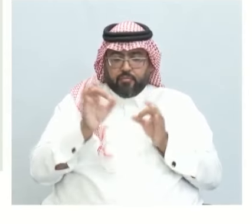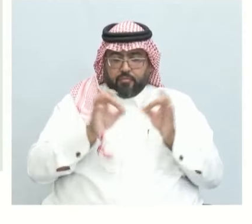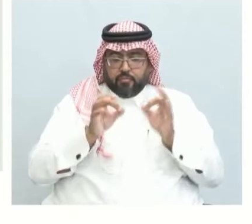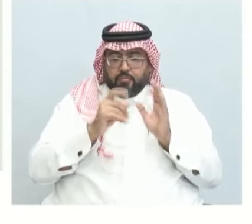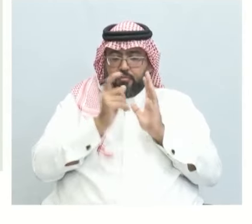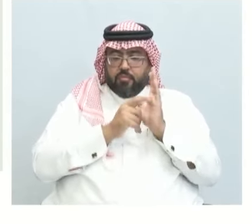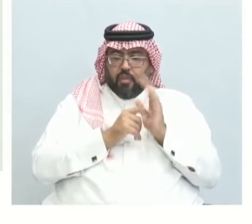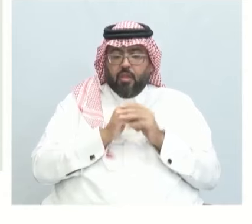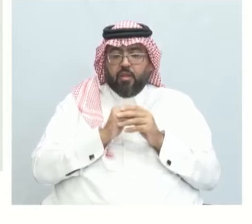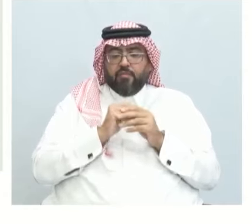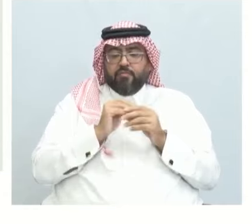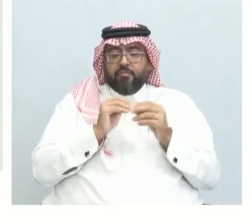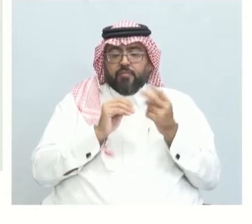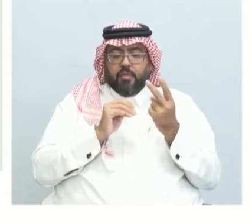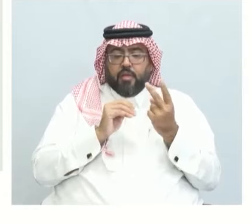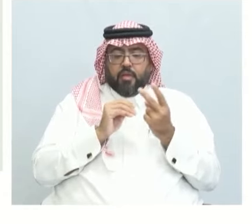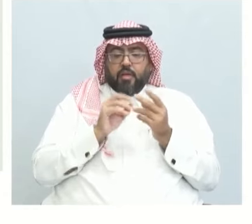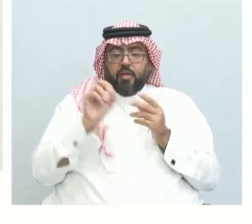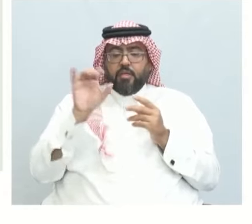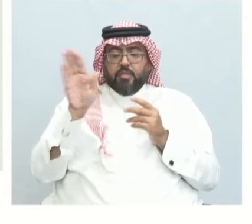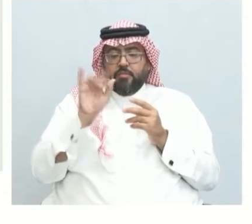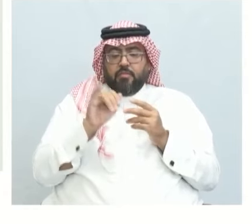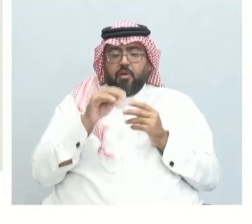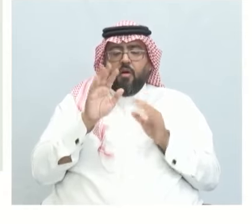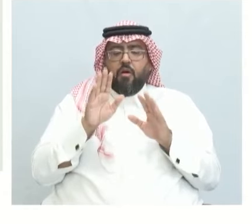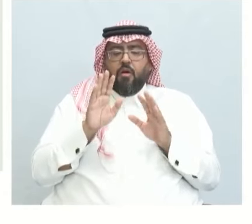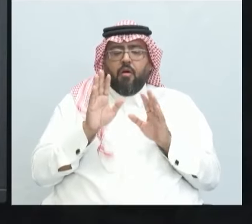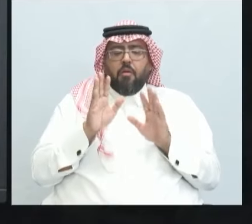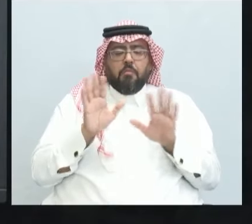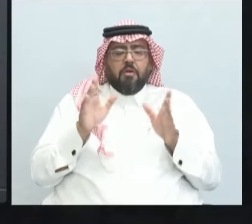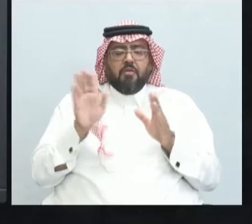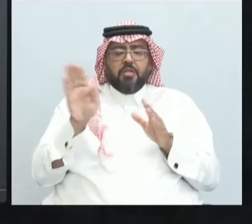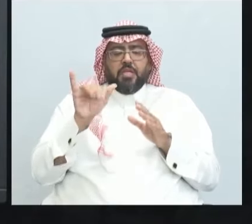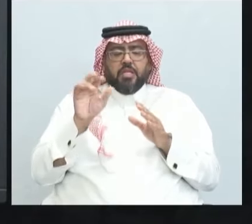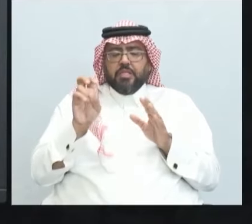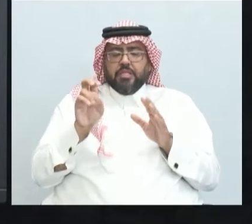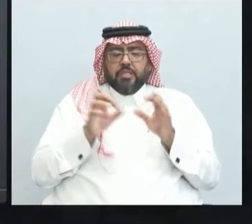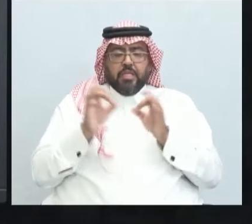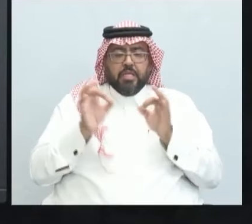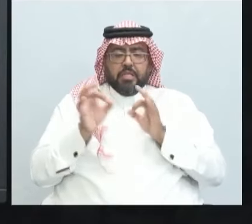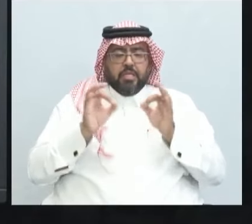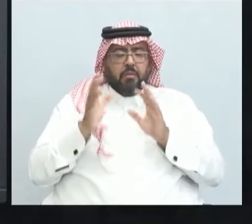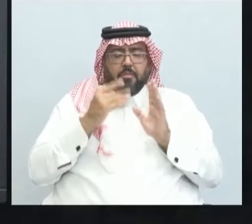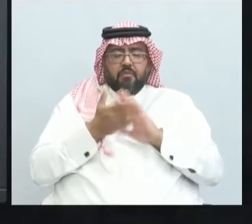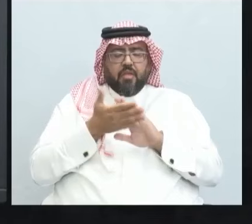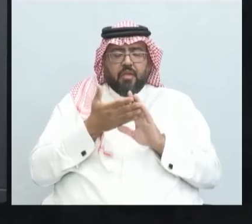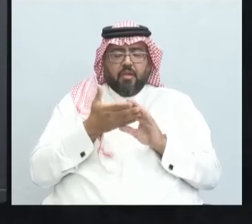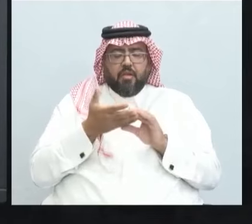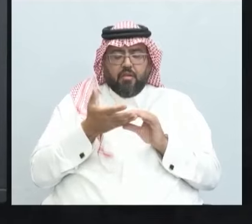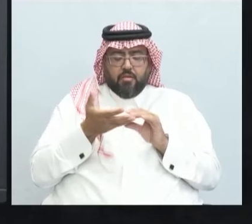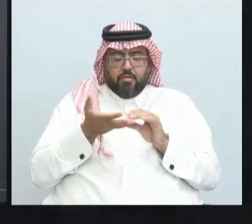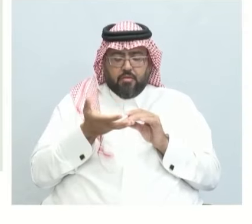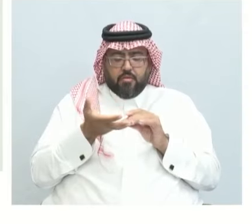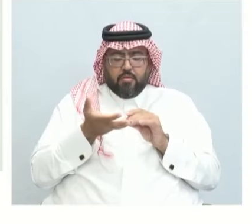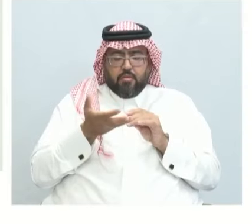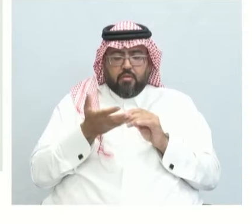ينظمها اثنان قسم لهم لم يكن لهم وضع سياسي قسم لم يكن لهم وضع سياسي فهو